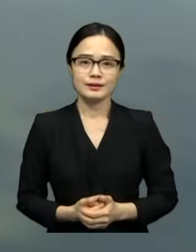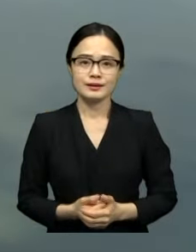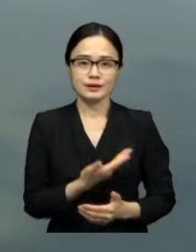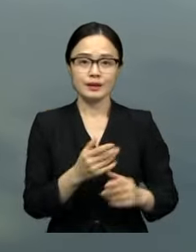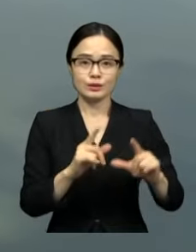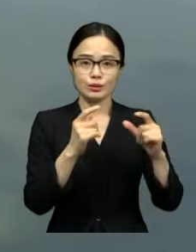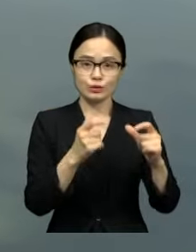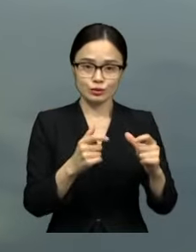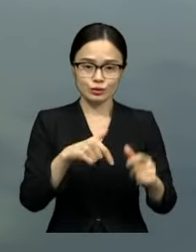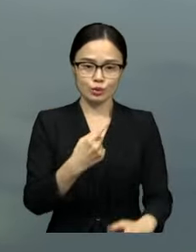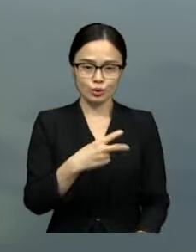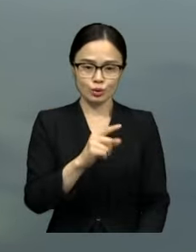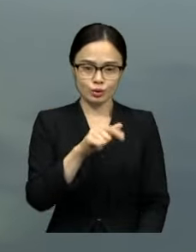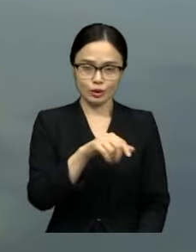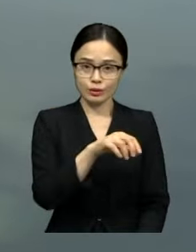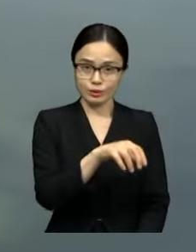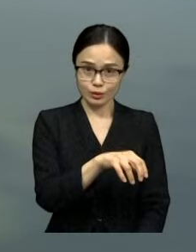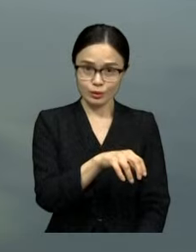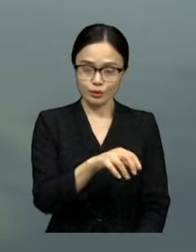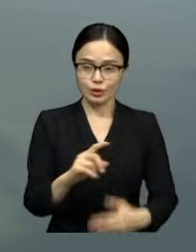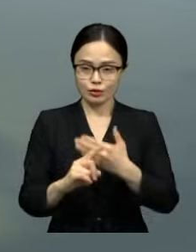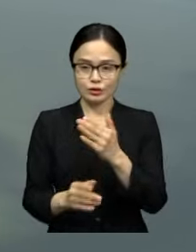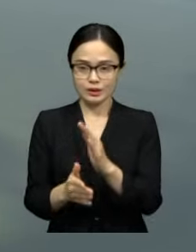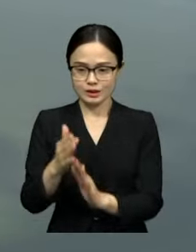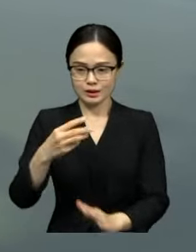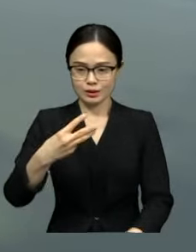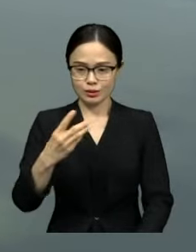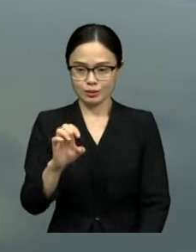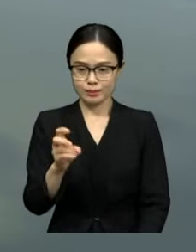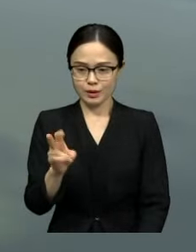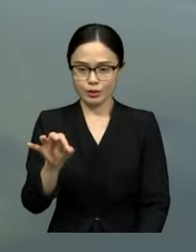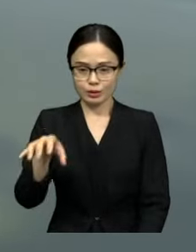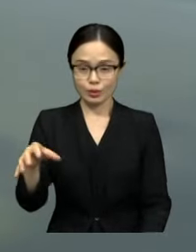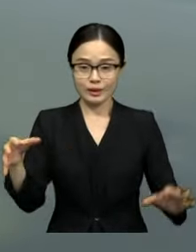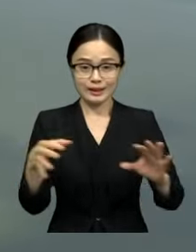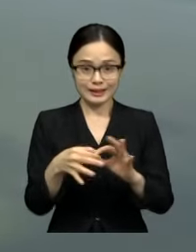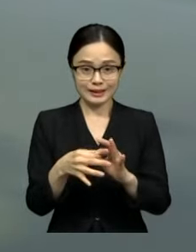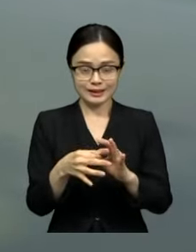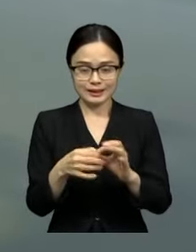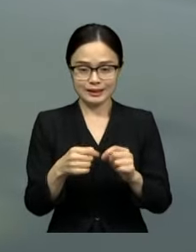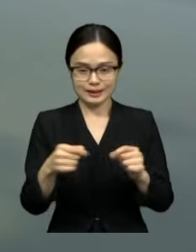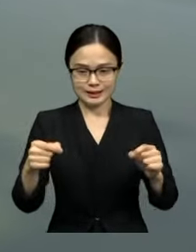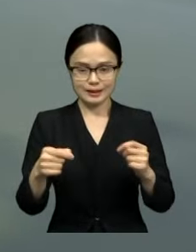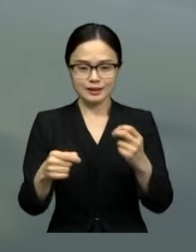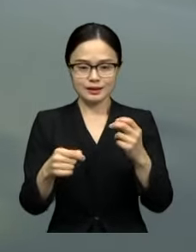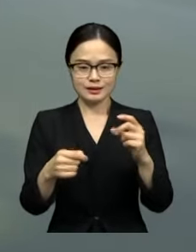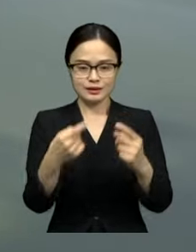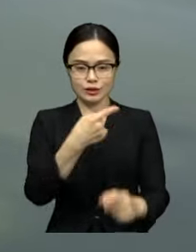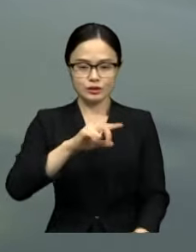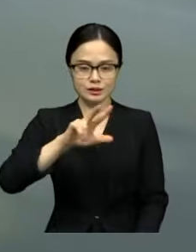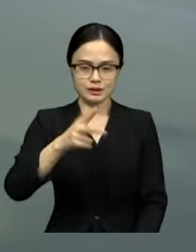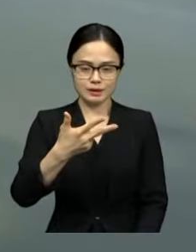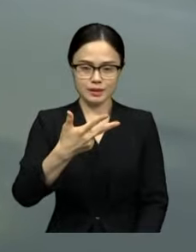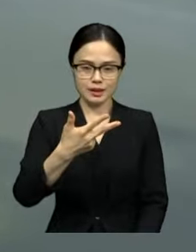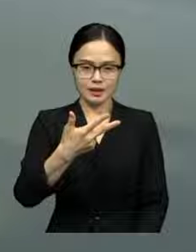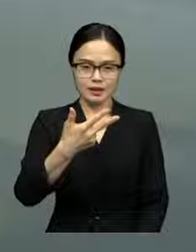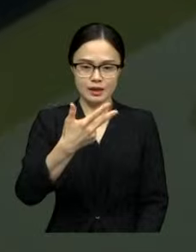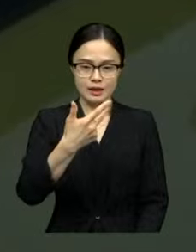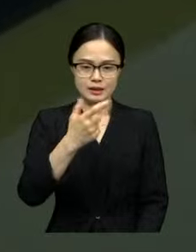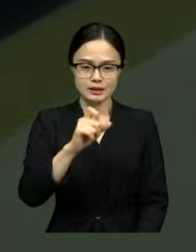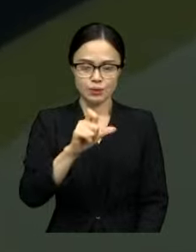강동구 고덕동과 구리시 토평동을 잇는 길이 1725m, 33번째 한강